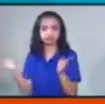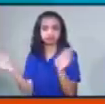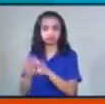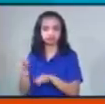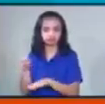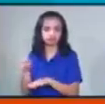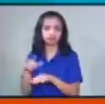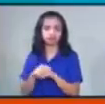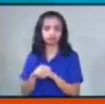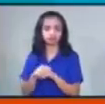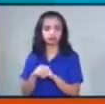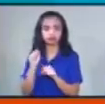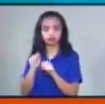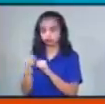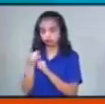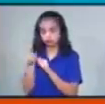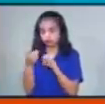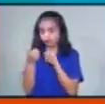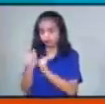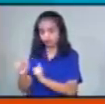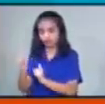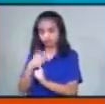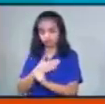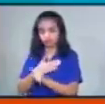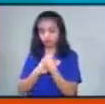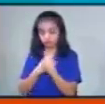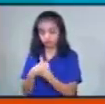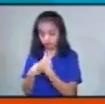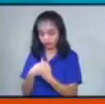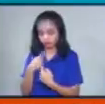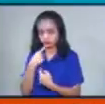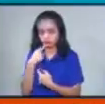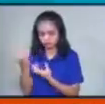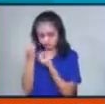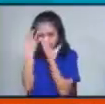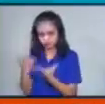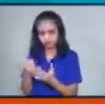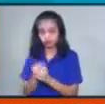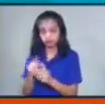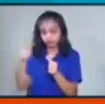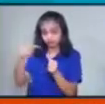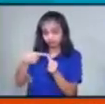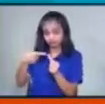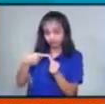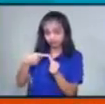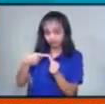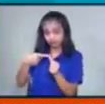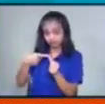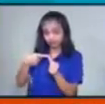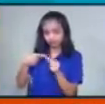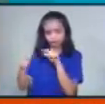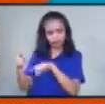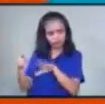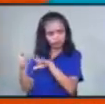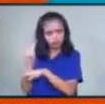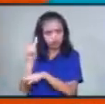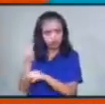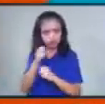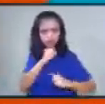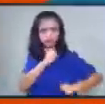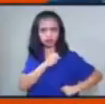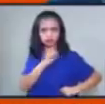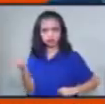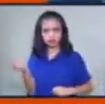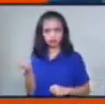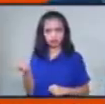kayo. So, susundin mo lahat ng masasabihin ko. Ito yung mga sasabihin ko. Okay, una, sir. Itong dalawang SG nyo, si